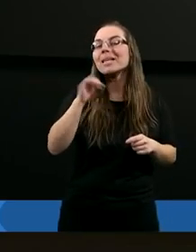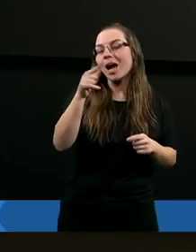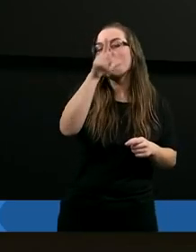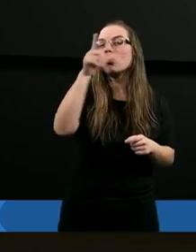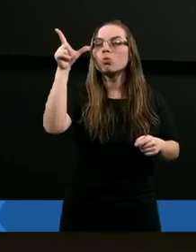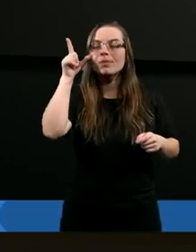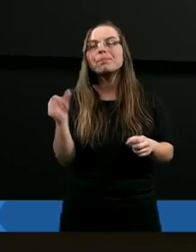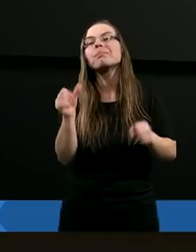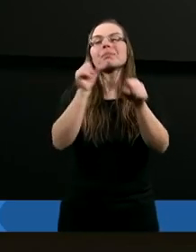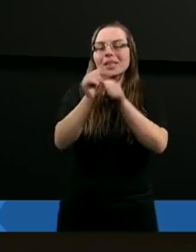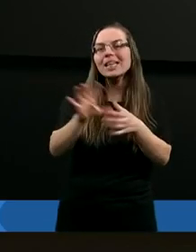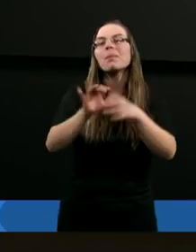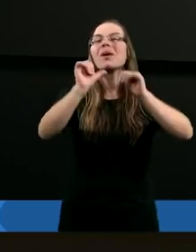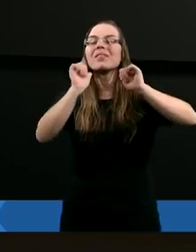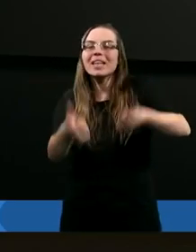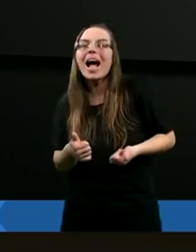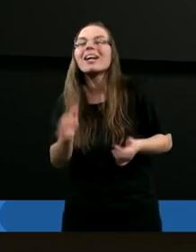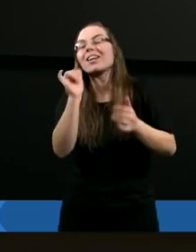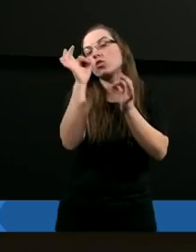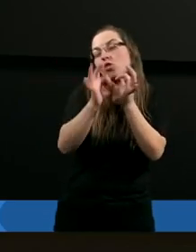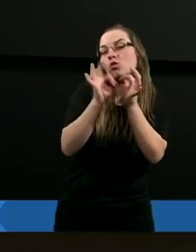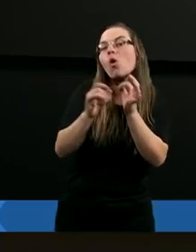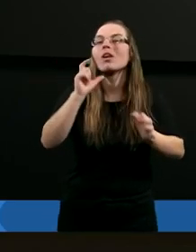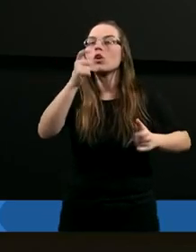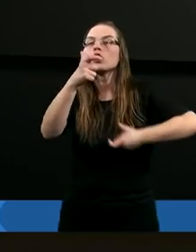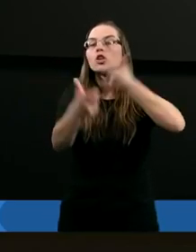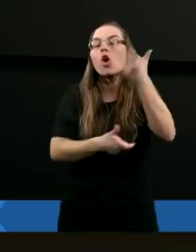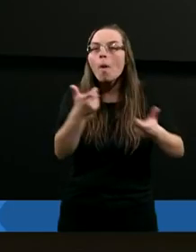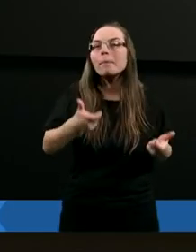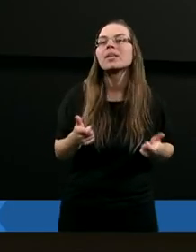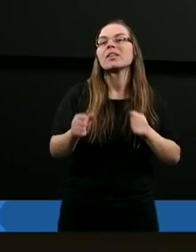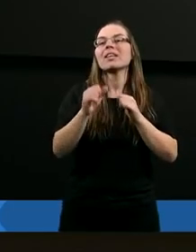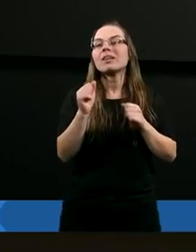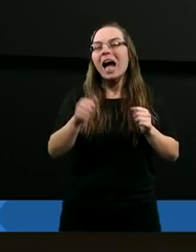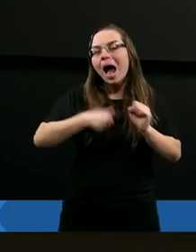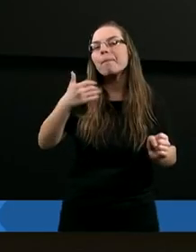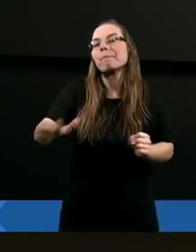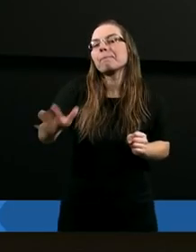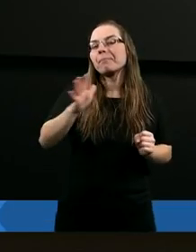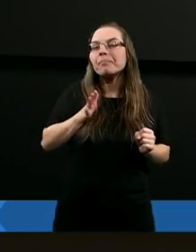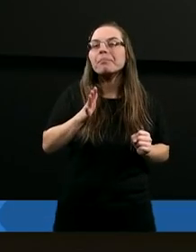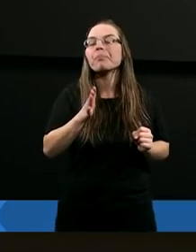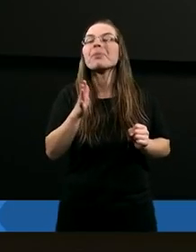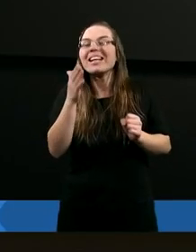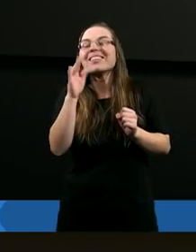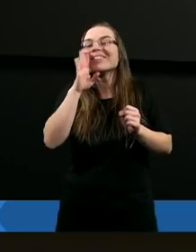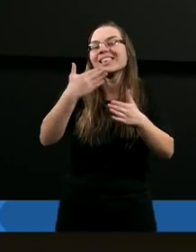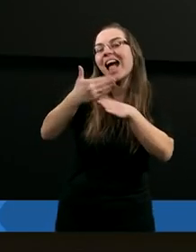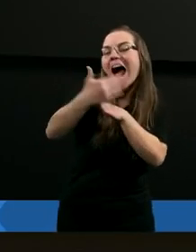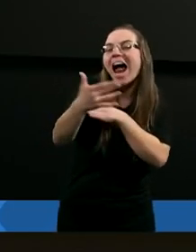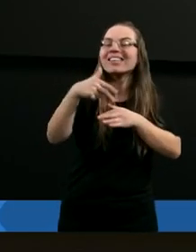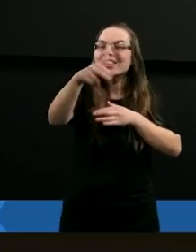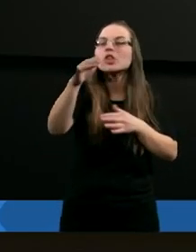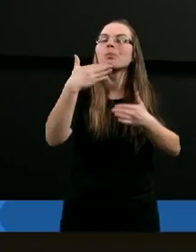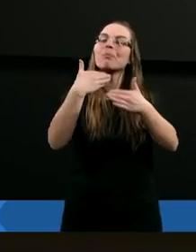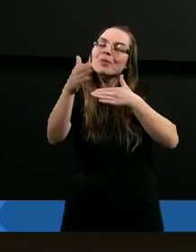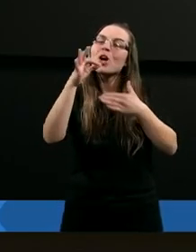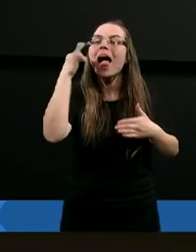ludzie jesteśmy w stanie, jako niedoskonałe istoty zrobić, aby być jeszcze dalej w tej drodze